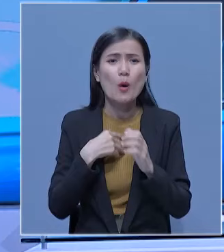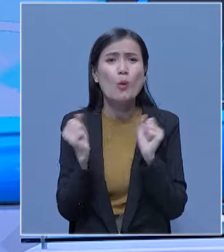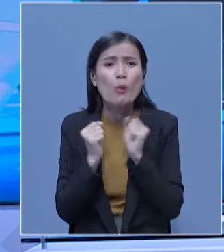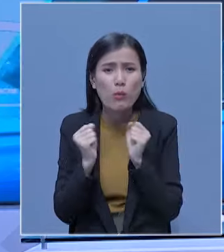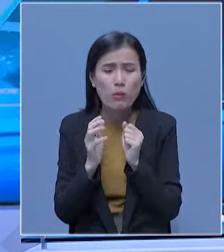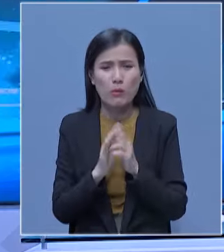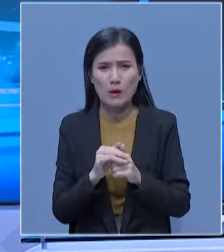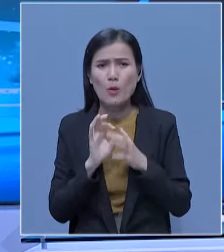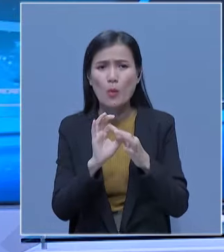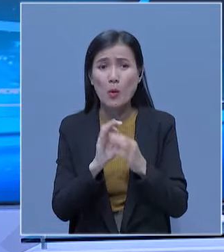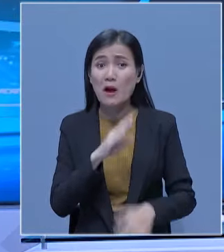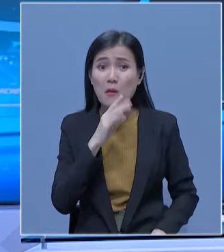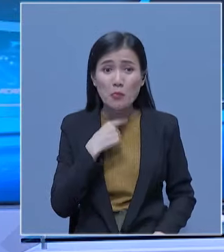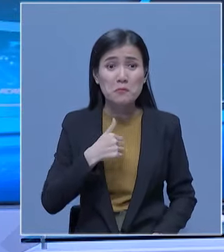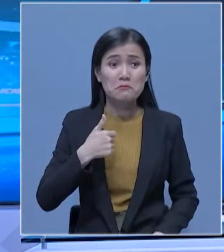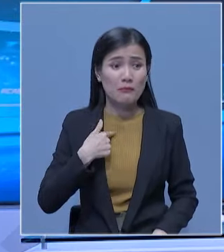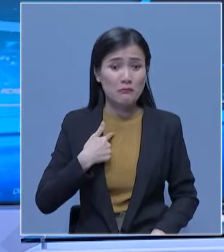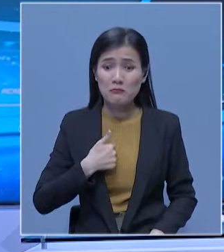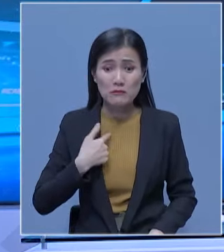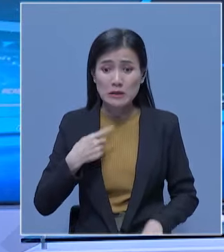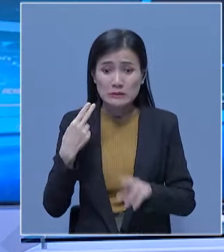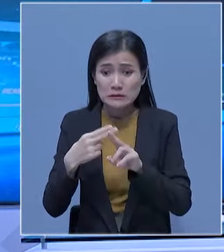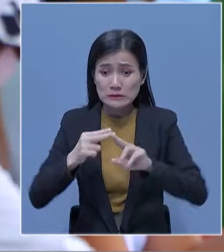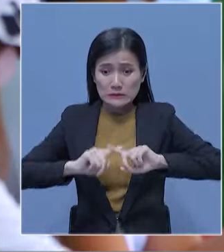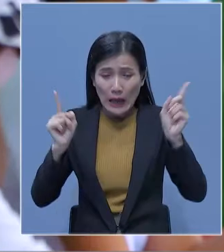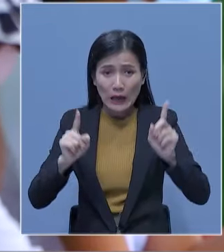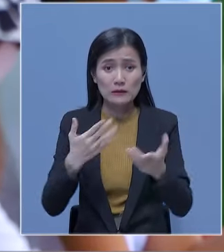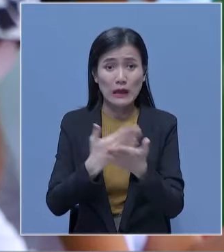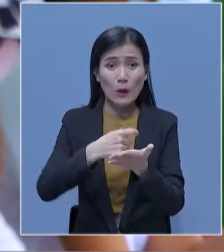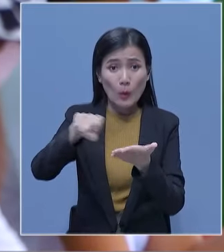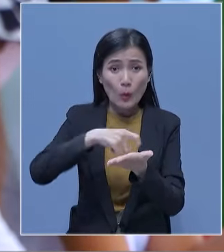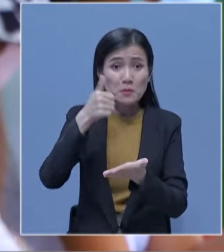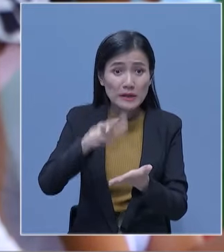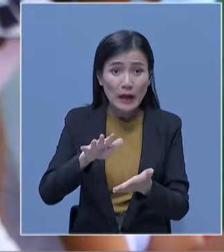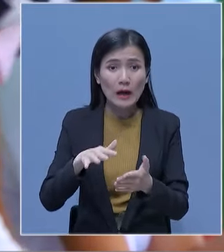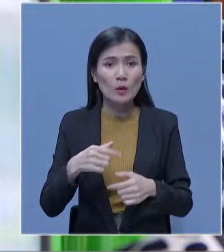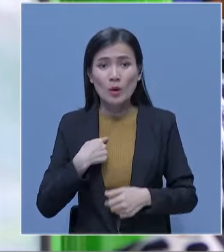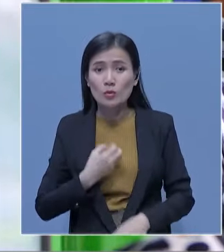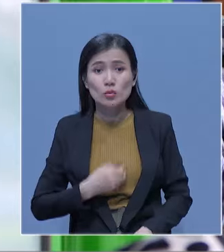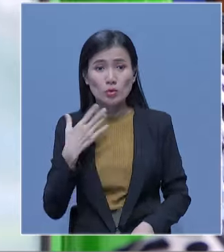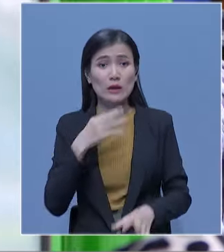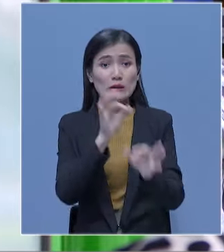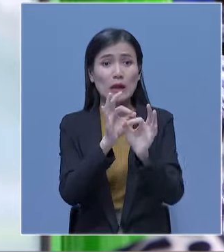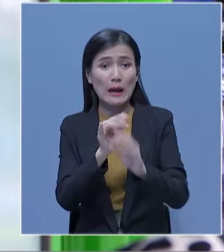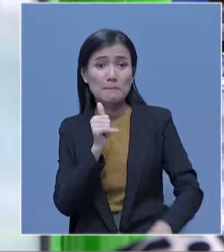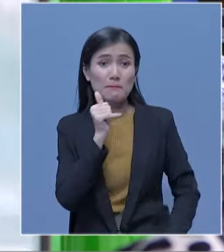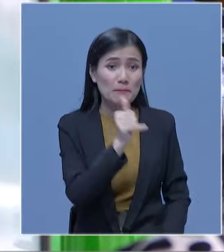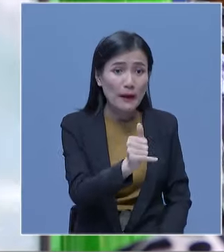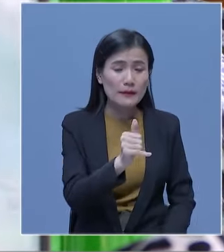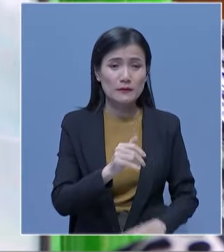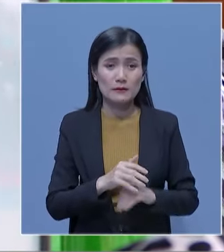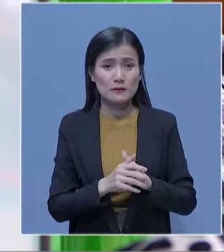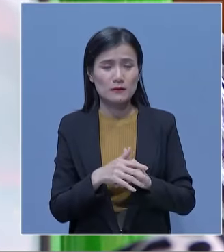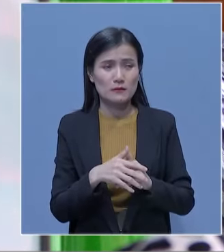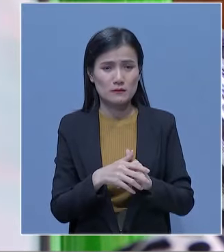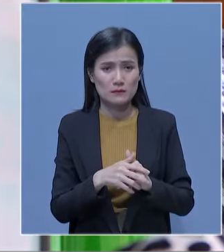ะทําธุรกรรมทางการเงินไม่ได้นะโอนเงินก็ไม่ได้หลายคนก็ตื่นตกใจกันรีบไปที่ธนาคารรีบไปที่เ